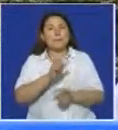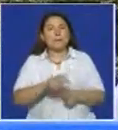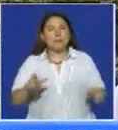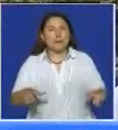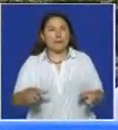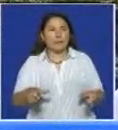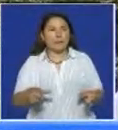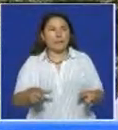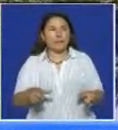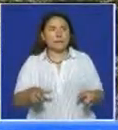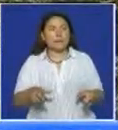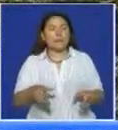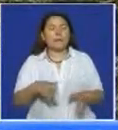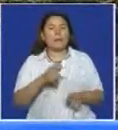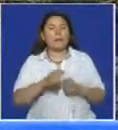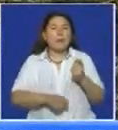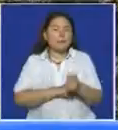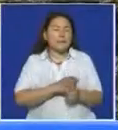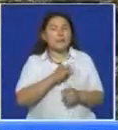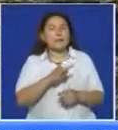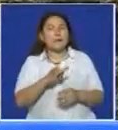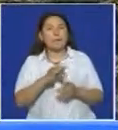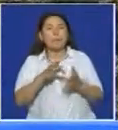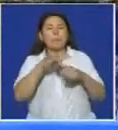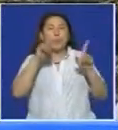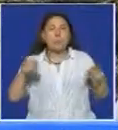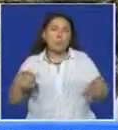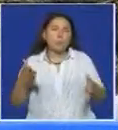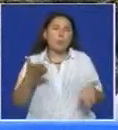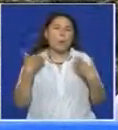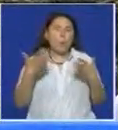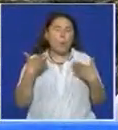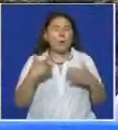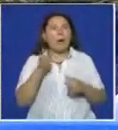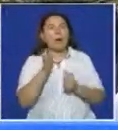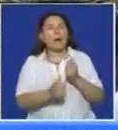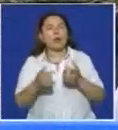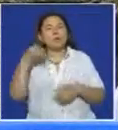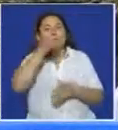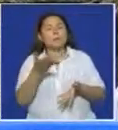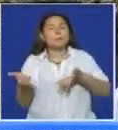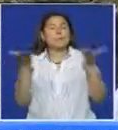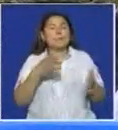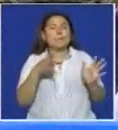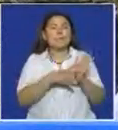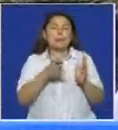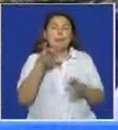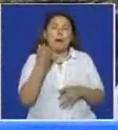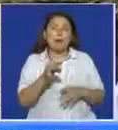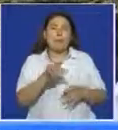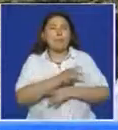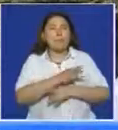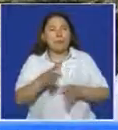и материальная и путевками и каждый год нас приглашают день 9 мая на